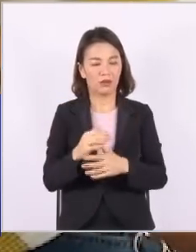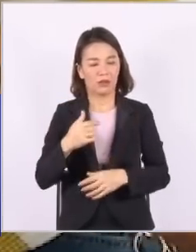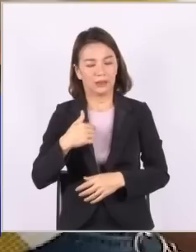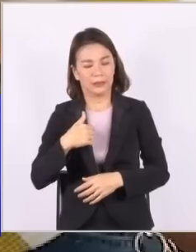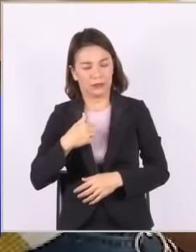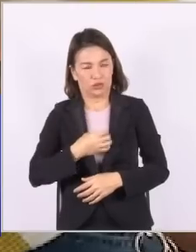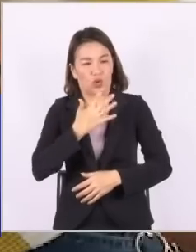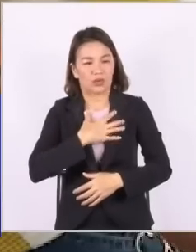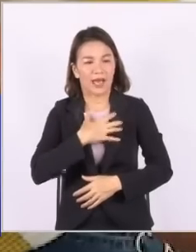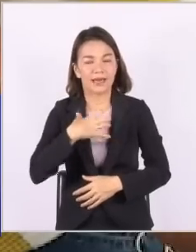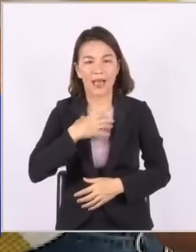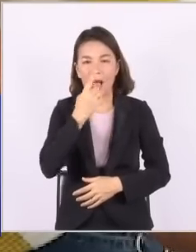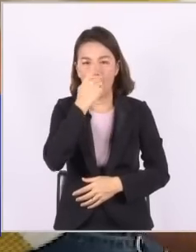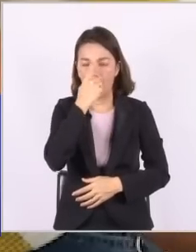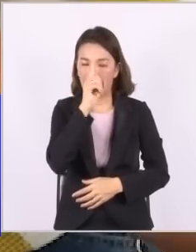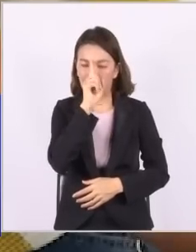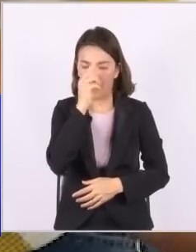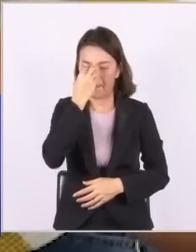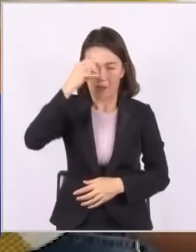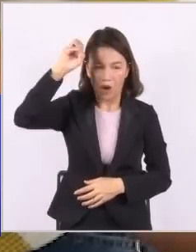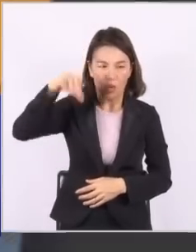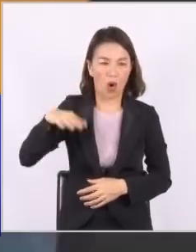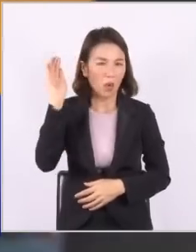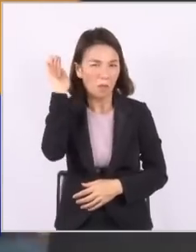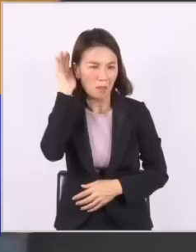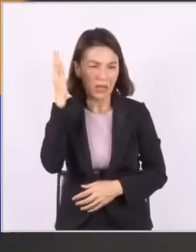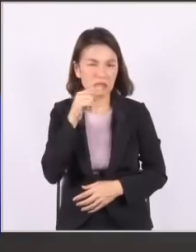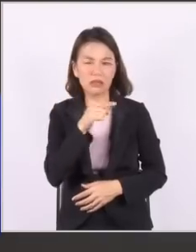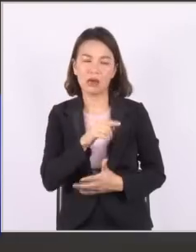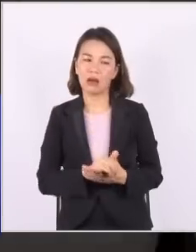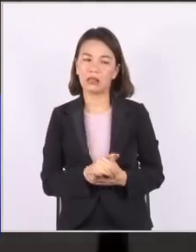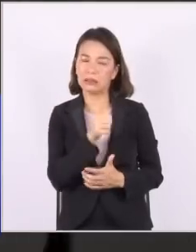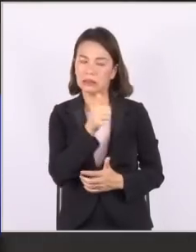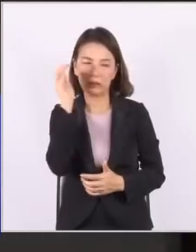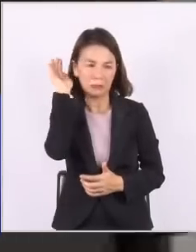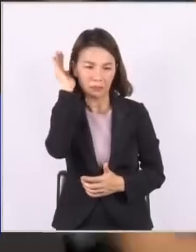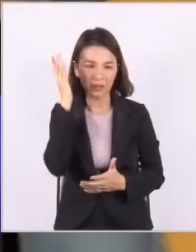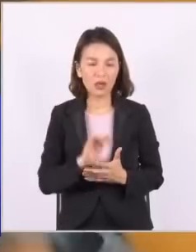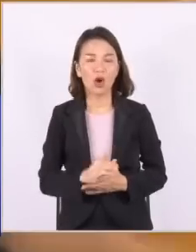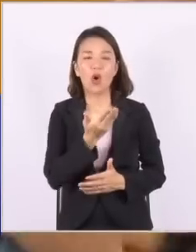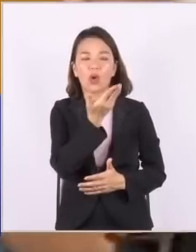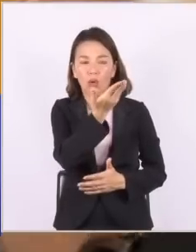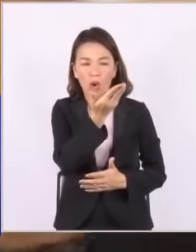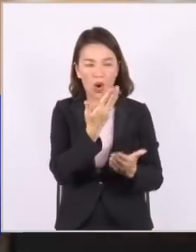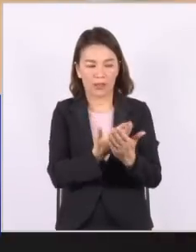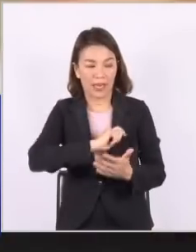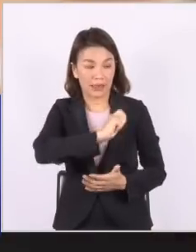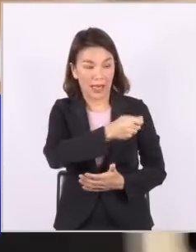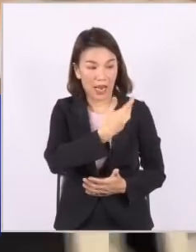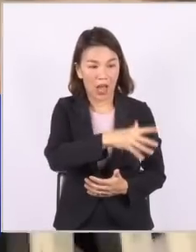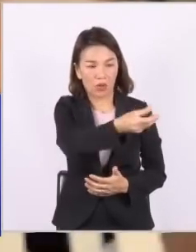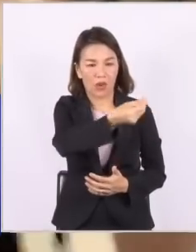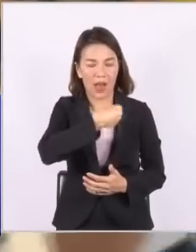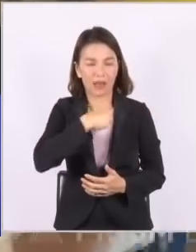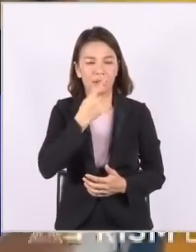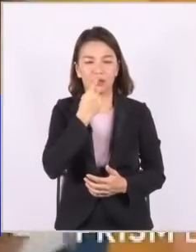อยากจะให้ถอดซิลิโคนออกมากกว่าเพราะไม่เชื่อมั่นแล้วว่าอย่างนั้นอยากจะให้คลินิกออกมารับผิดชอบค่าใช้จ่ายเจ็บตัวซ้ำซากสุข